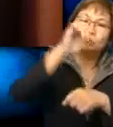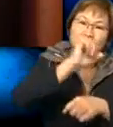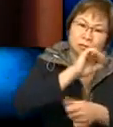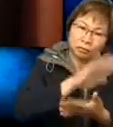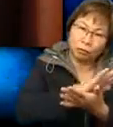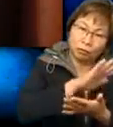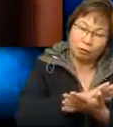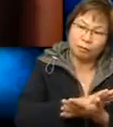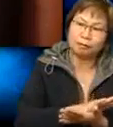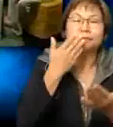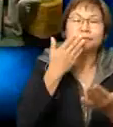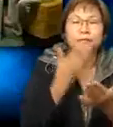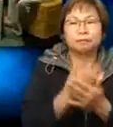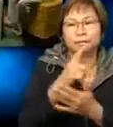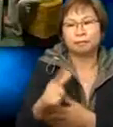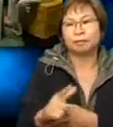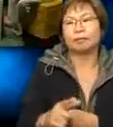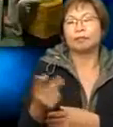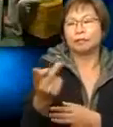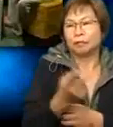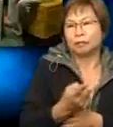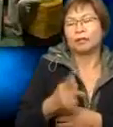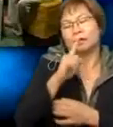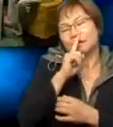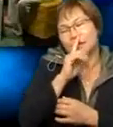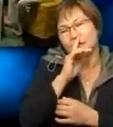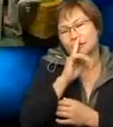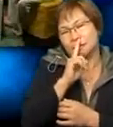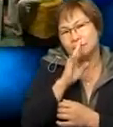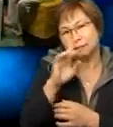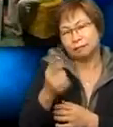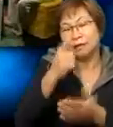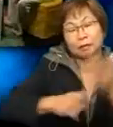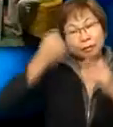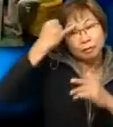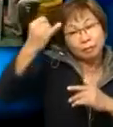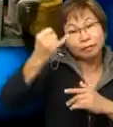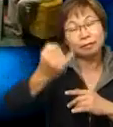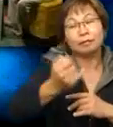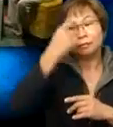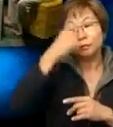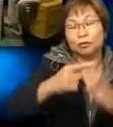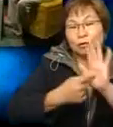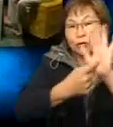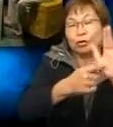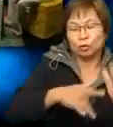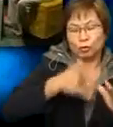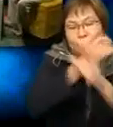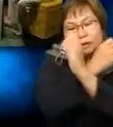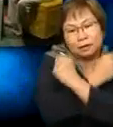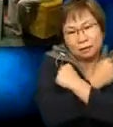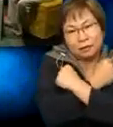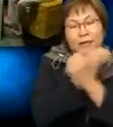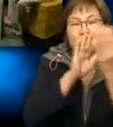sekolah. Baiklah. Vanessa dari tadi diam je. Apa pula pendapat Vanessa untuk menunjukkan